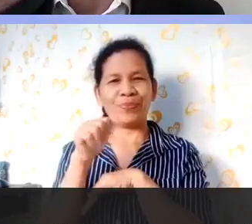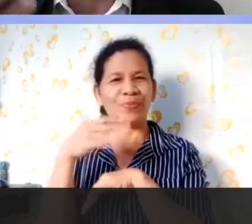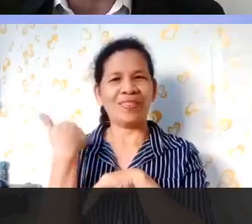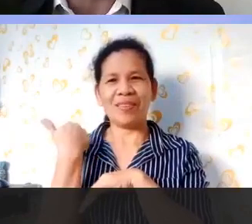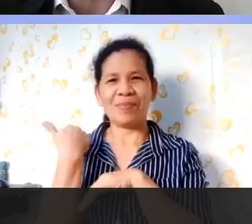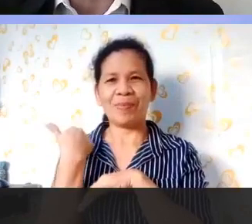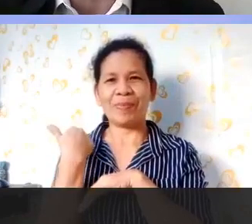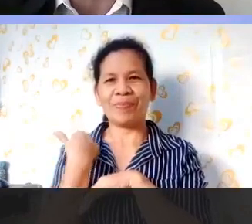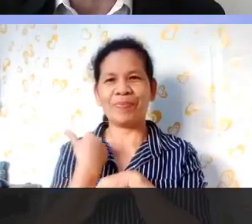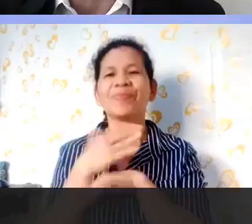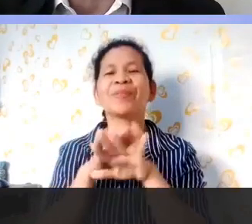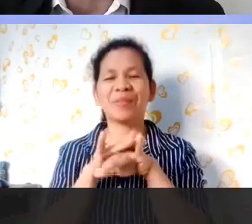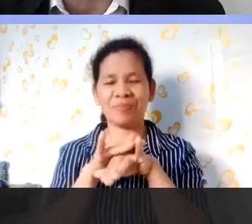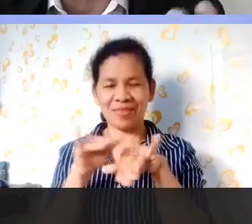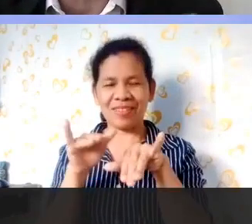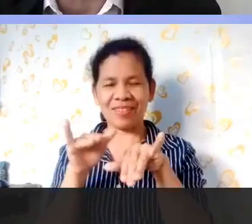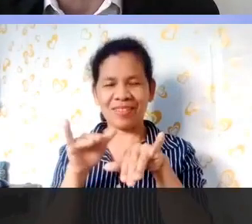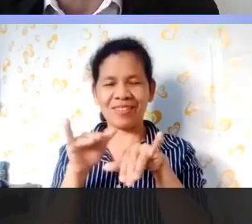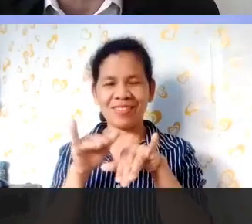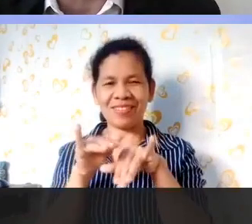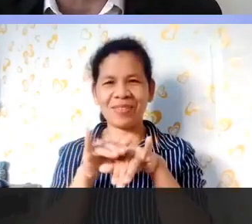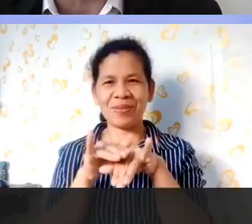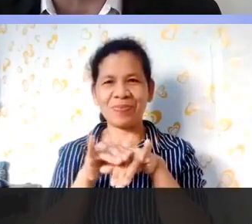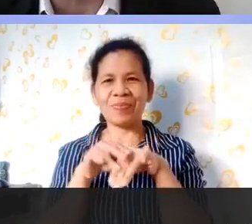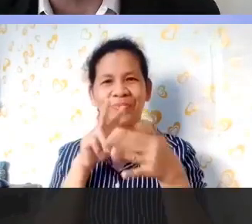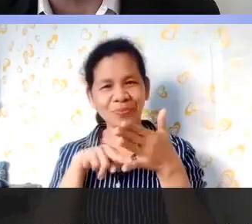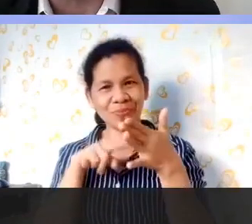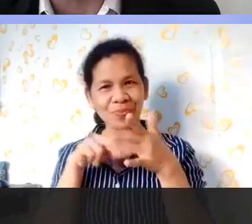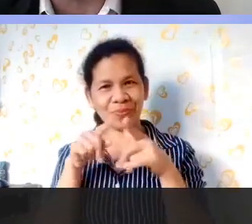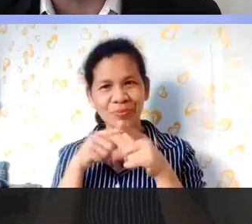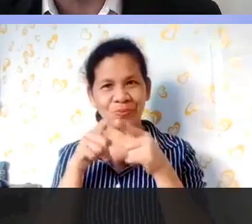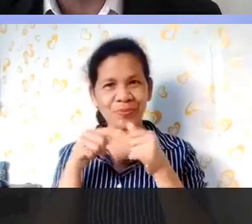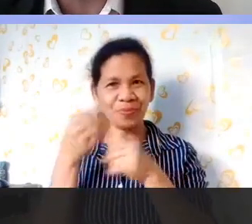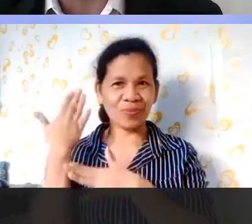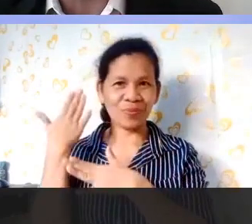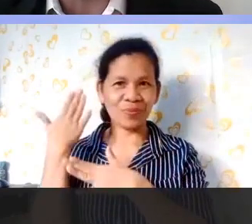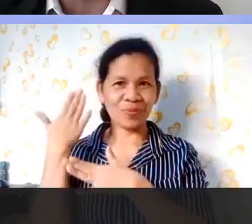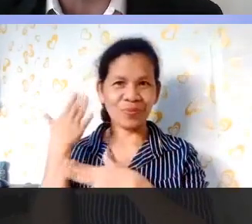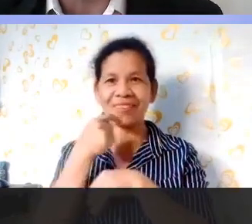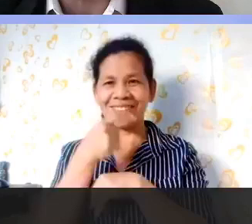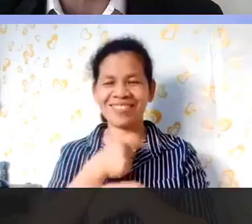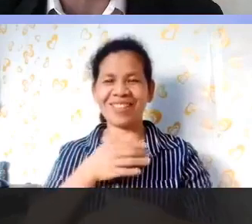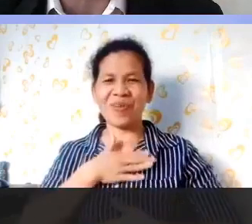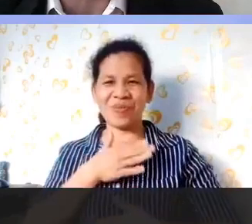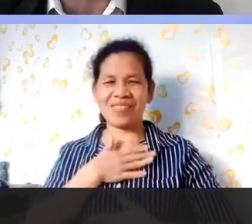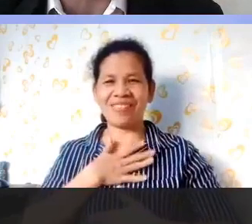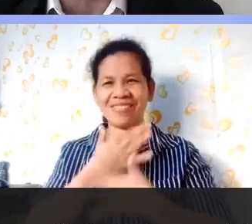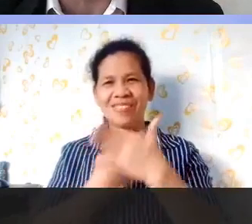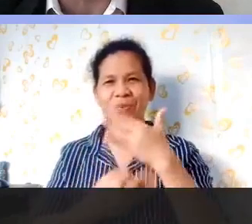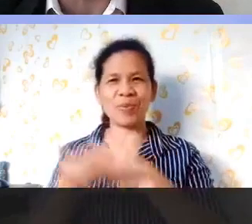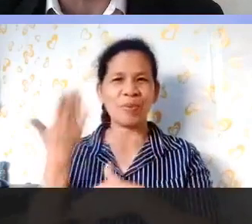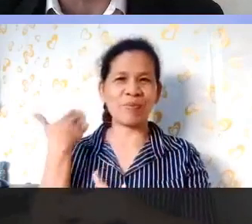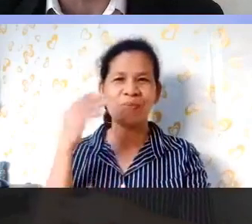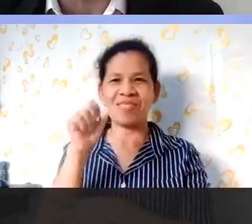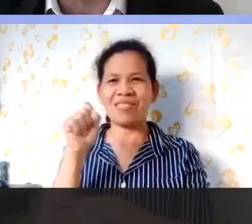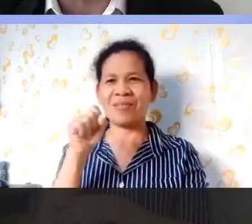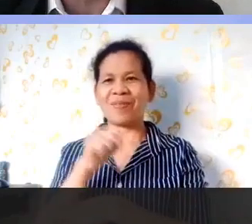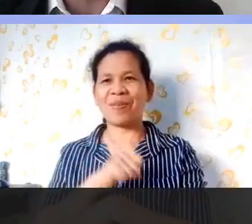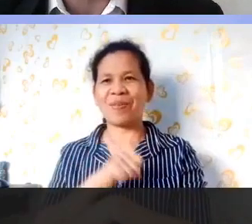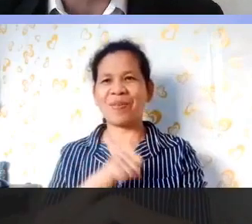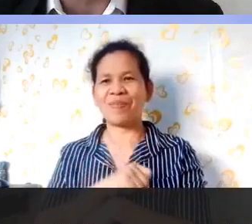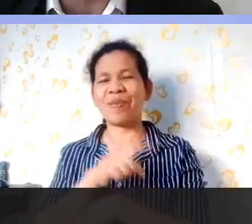it sounds talagang nandun at nung nakaraan nga sa bumati ng Happy Sabbath. Thank you, Ma'am Wilma. God bless